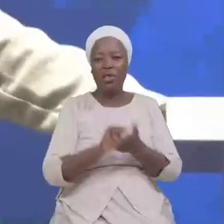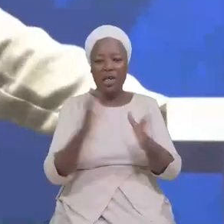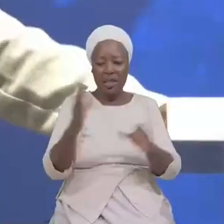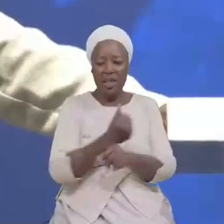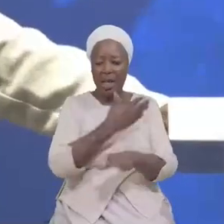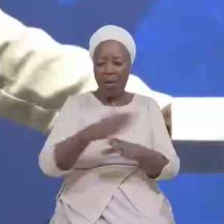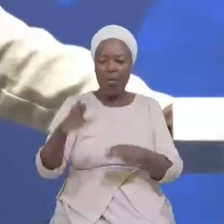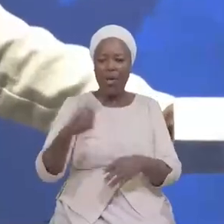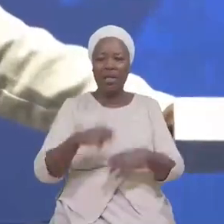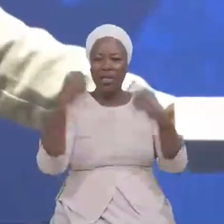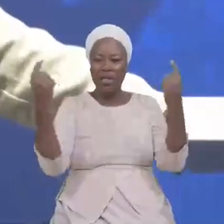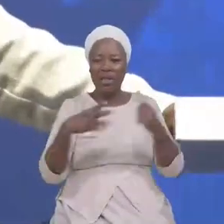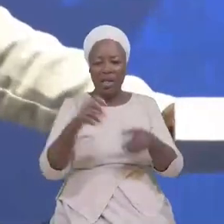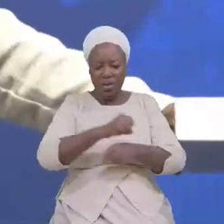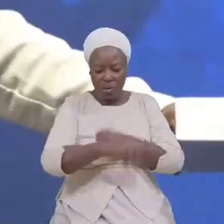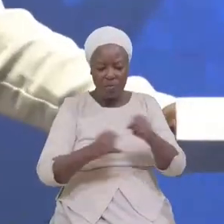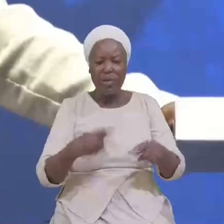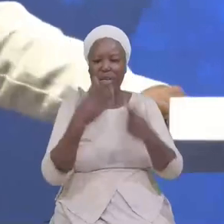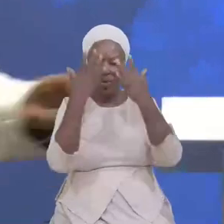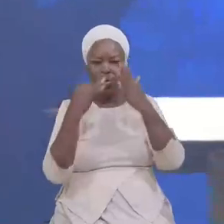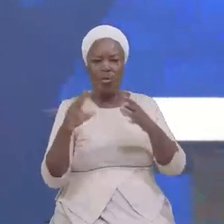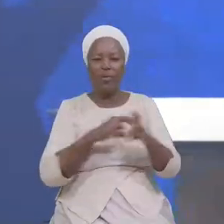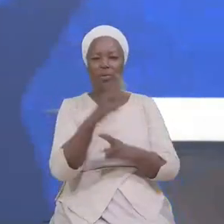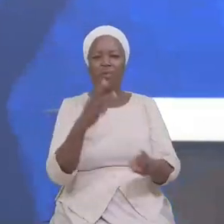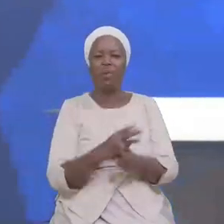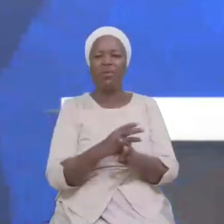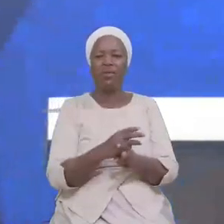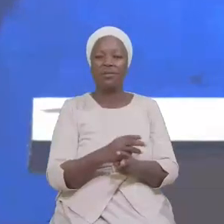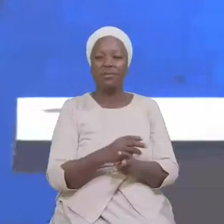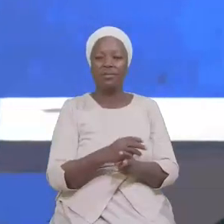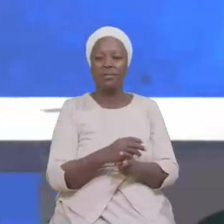péchés, les souffrances, les douleurs du monde.